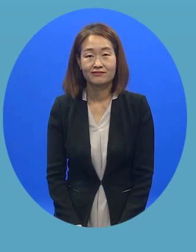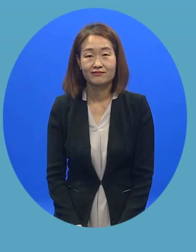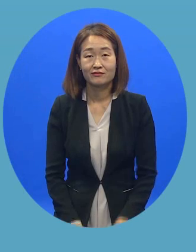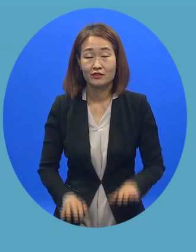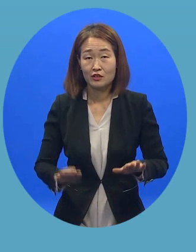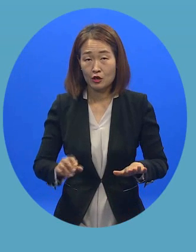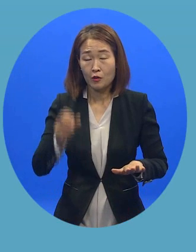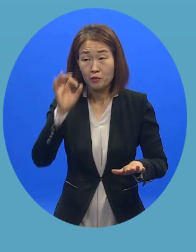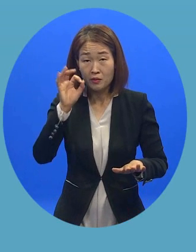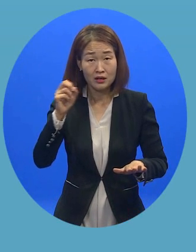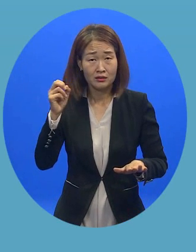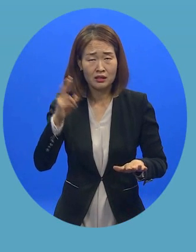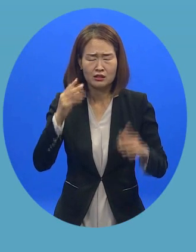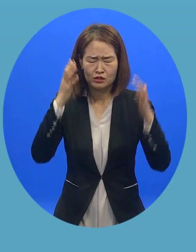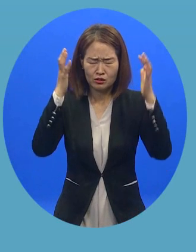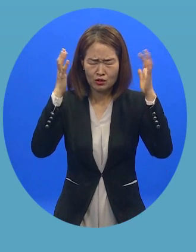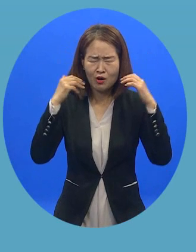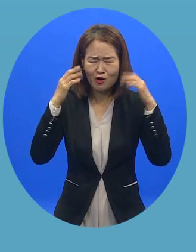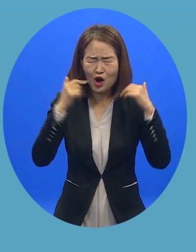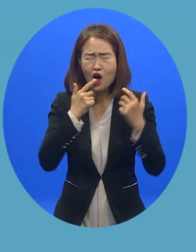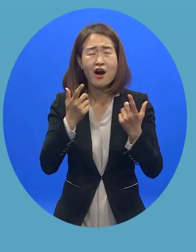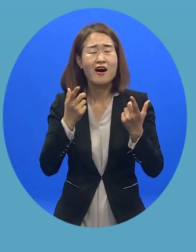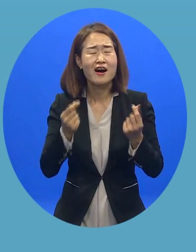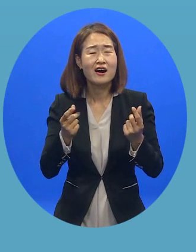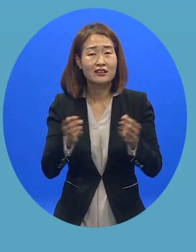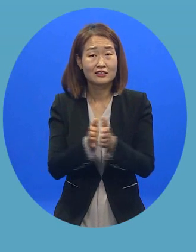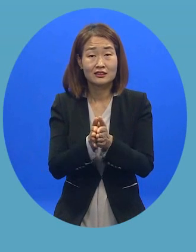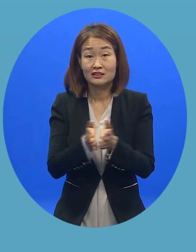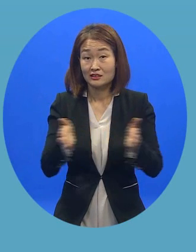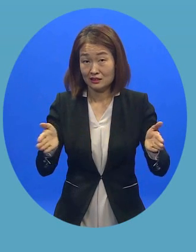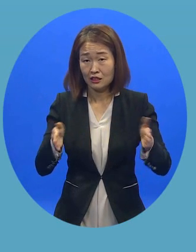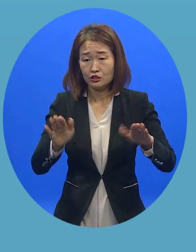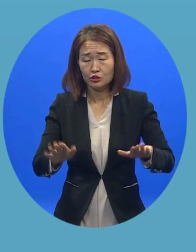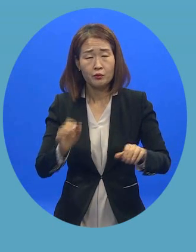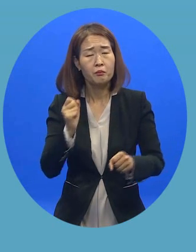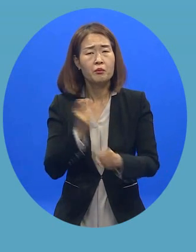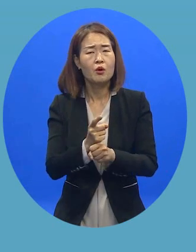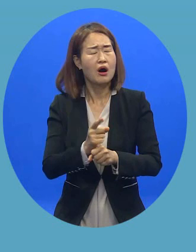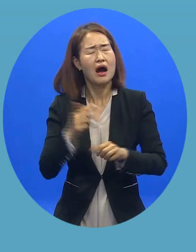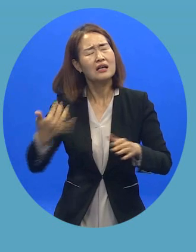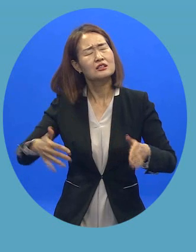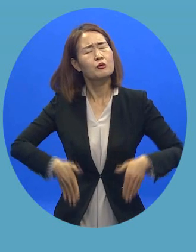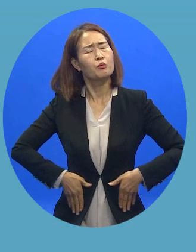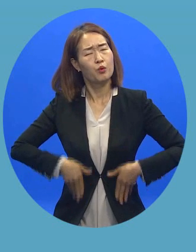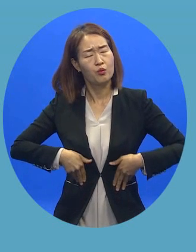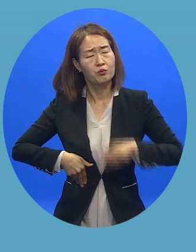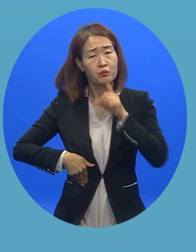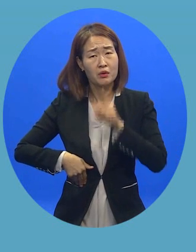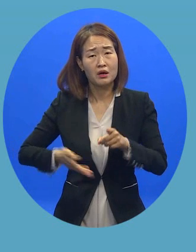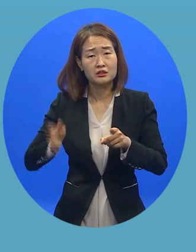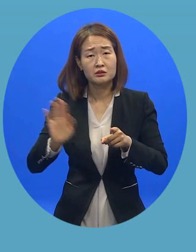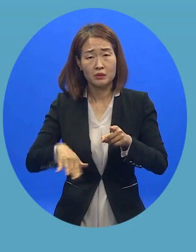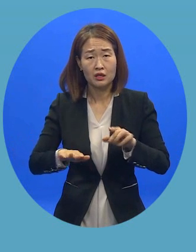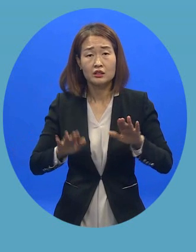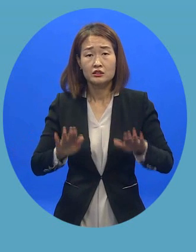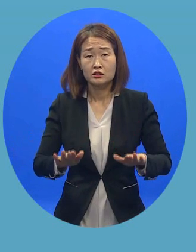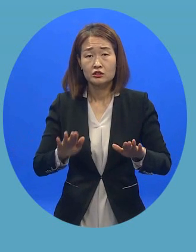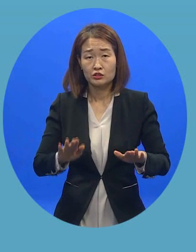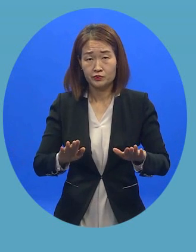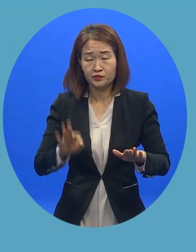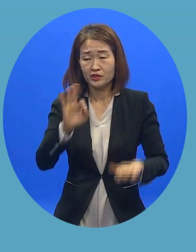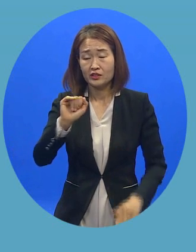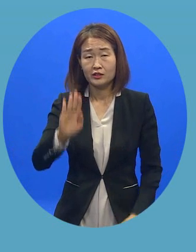네, 다시 초여름 더위가 찾아왔습니다. 달력상으로는 아직 봄에 속하지만 절기 2파를 지나면서